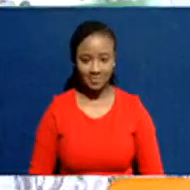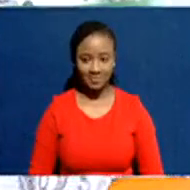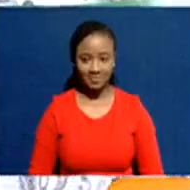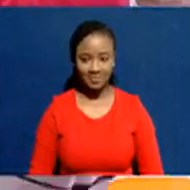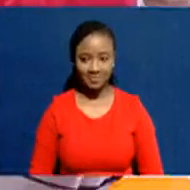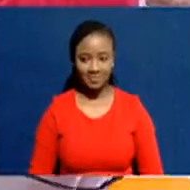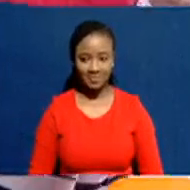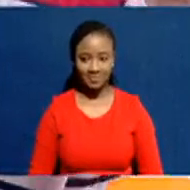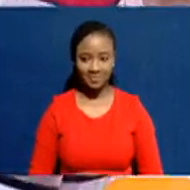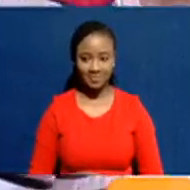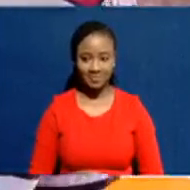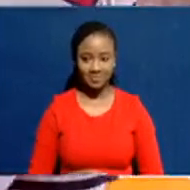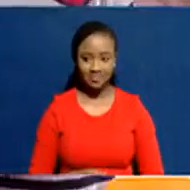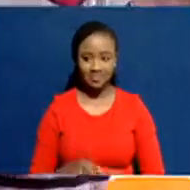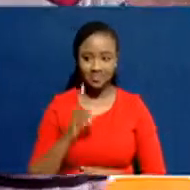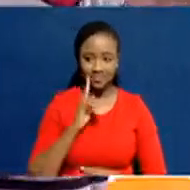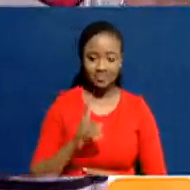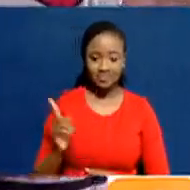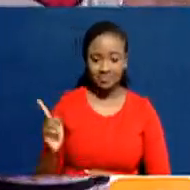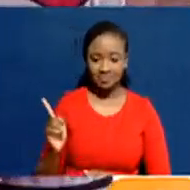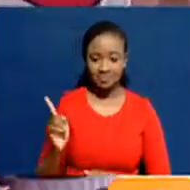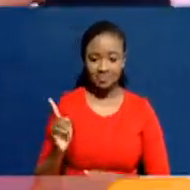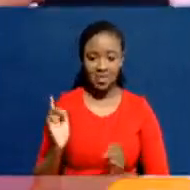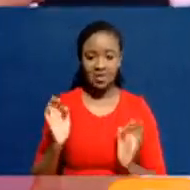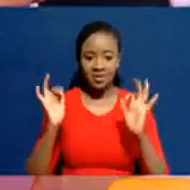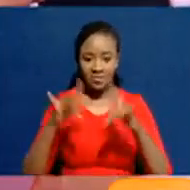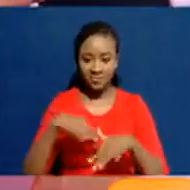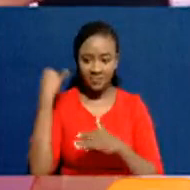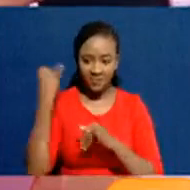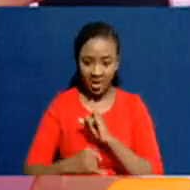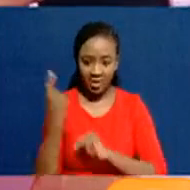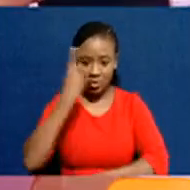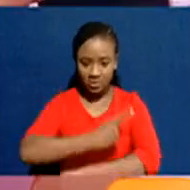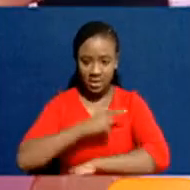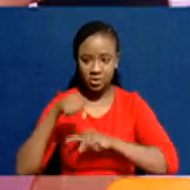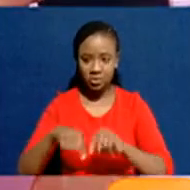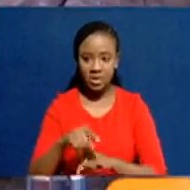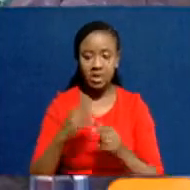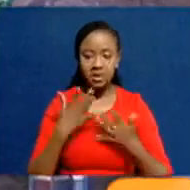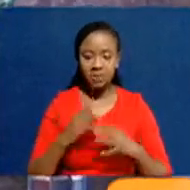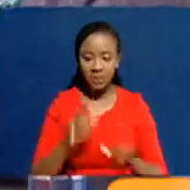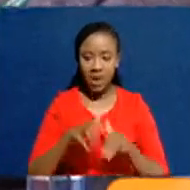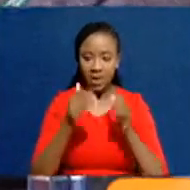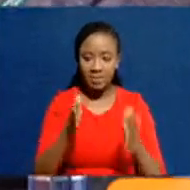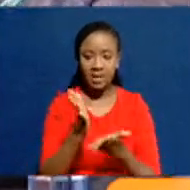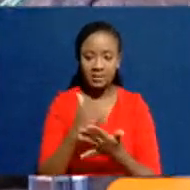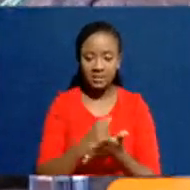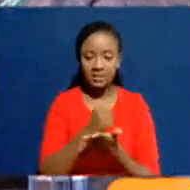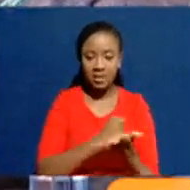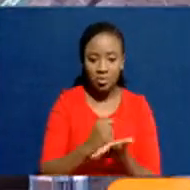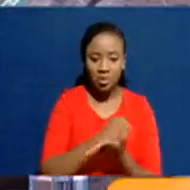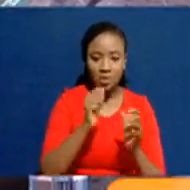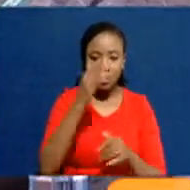Siku ya mwisho ya kongamano la wadau katika sekta ya kahawa imewapa nafasi wakulima kudhihirisha masaibu ya kuhusu wanunuzi wa